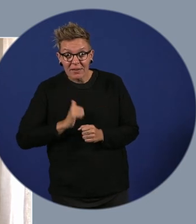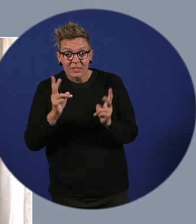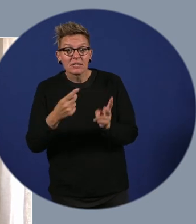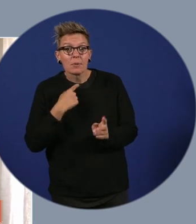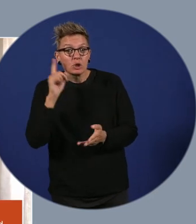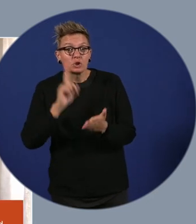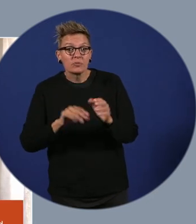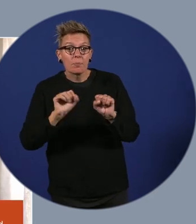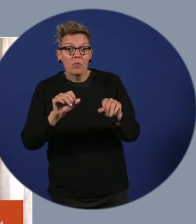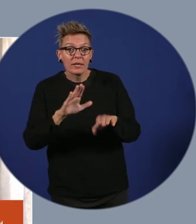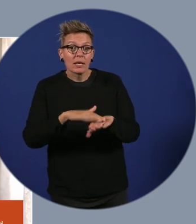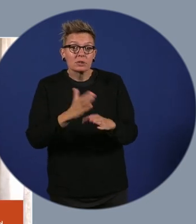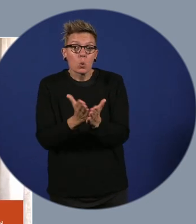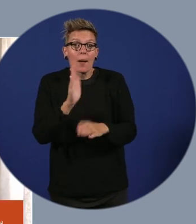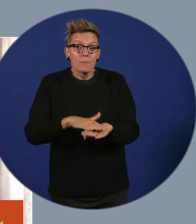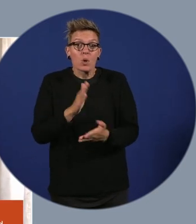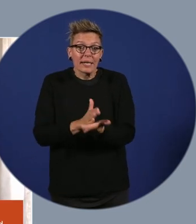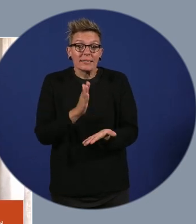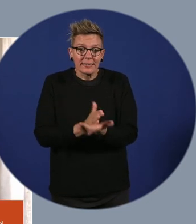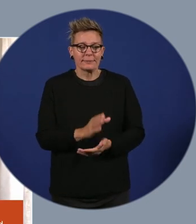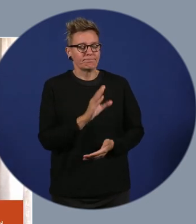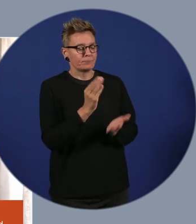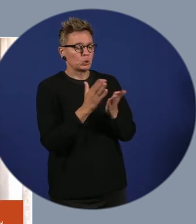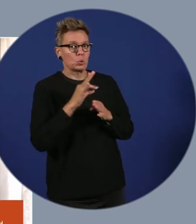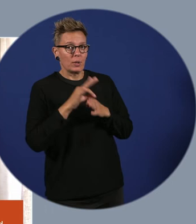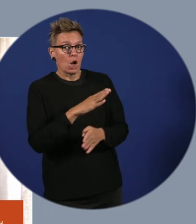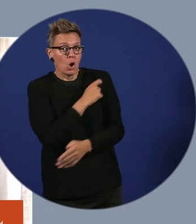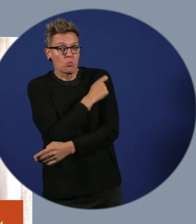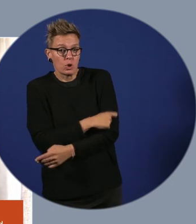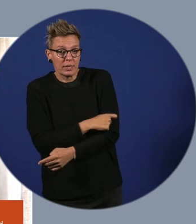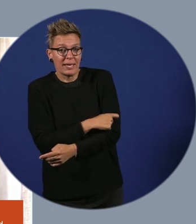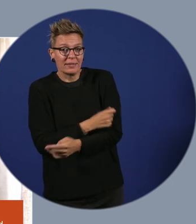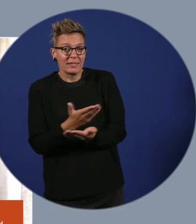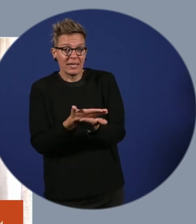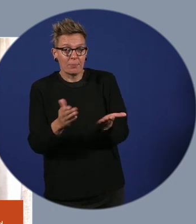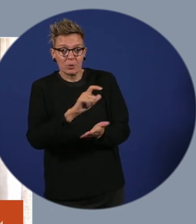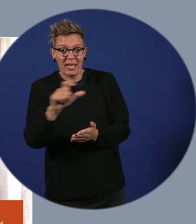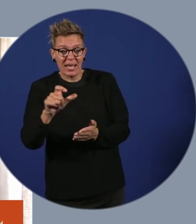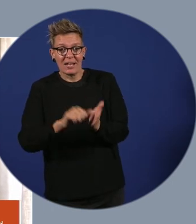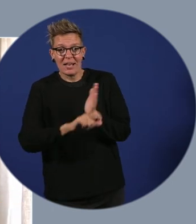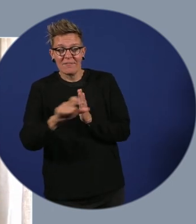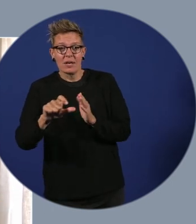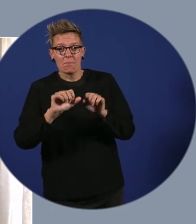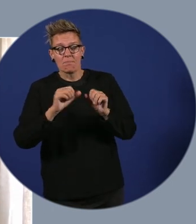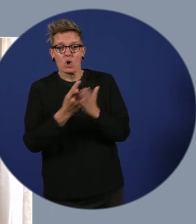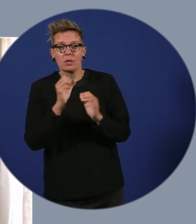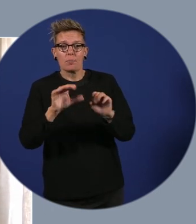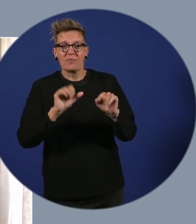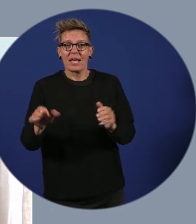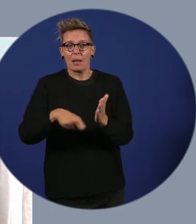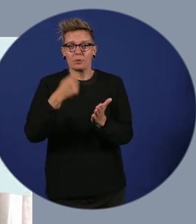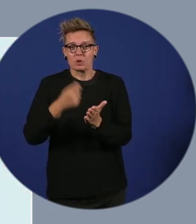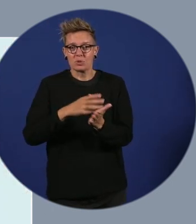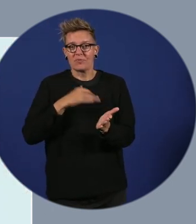för att påverka skolan på riktigt? Ja, skolledningen har faktiskt en skyldighet att ge er elever inflytande i alla beslut som rör er på skolan.